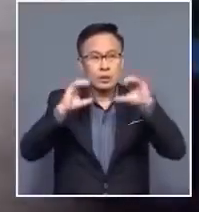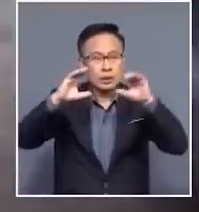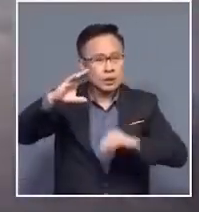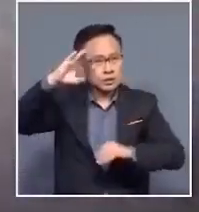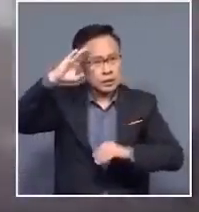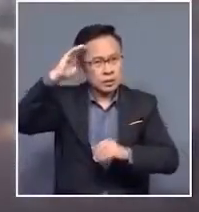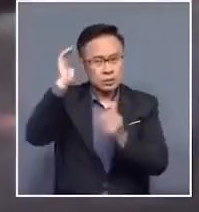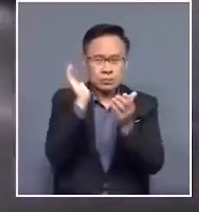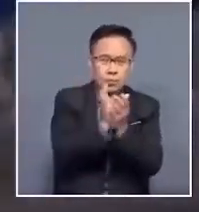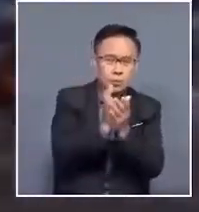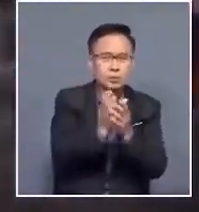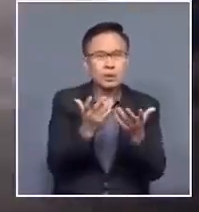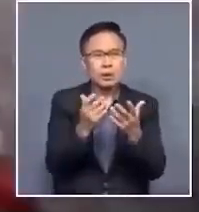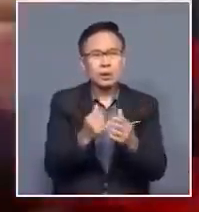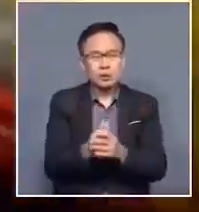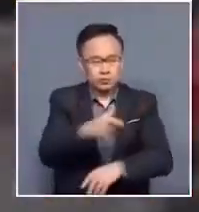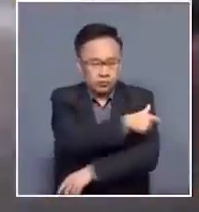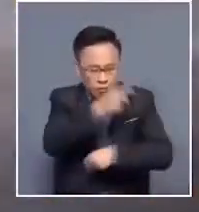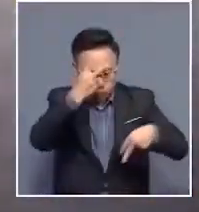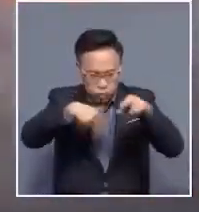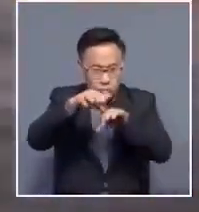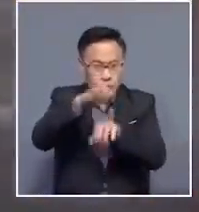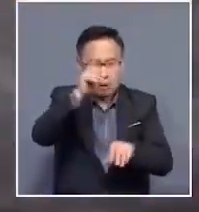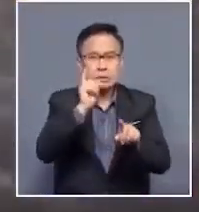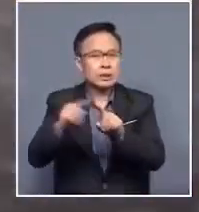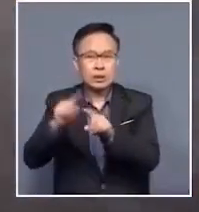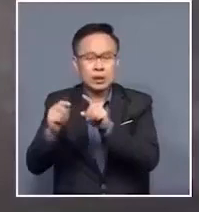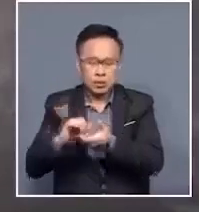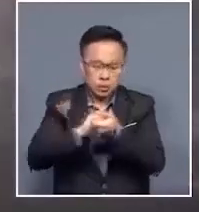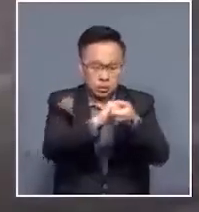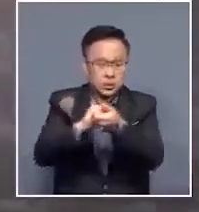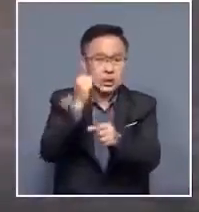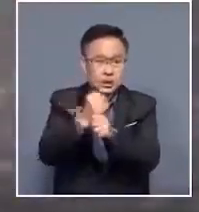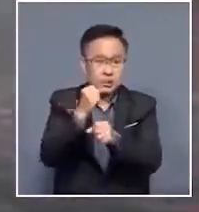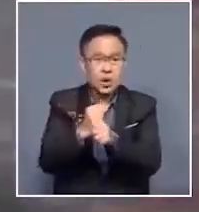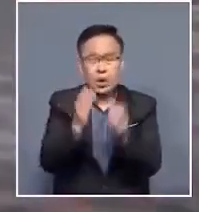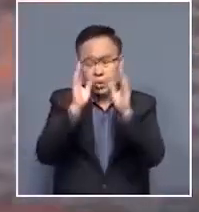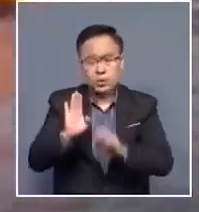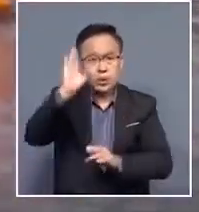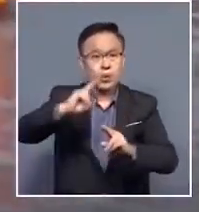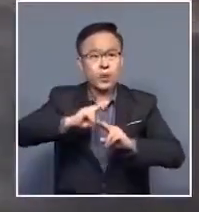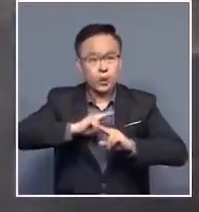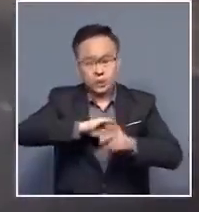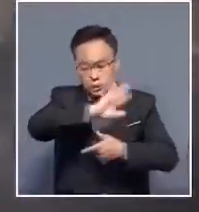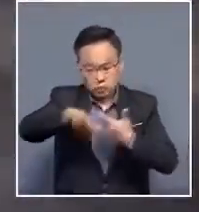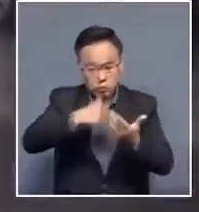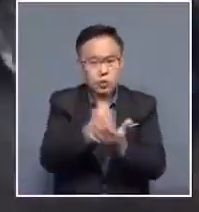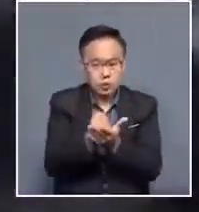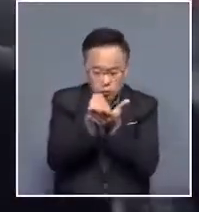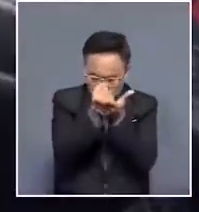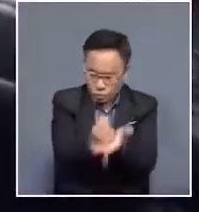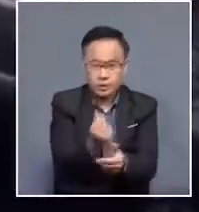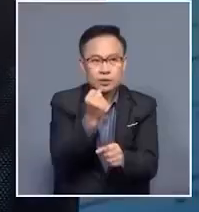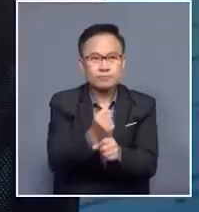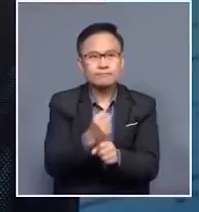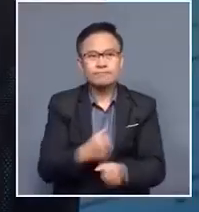ตำรวจหรือแม้กระทั่งฝ่ายปกครองต่างๆและภาคเอกชนที่เกี่ยวข้องมีเครื่องไม้เครื่องมือเนี่ยต้องออกมาช่วยกัน ถามทาง